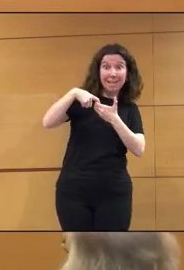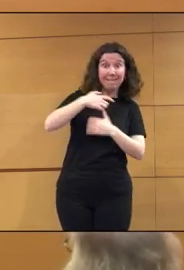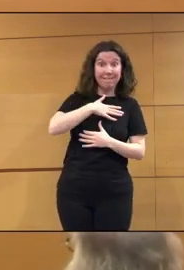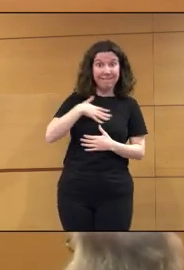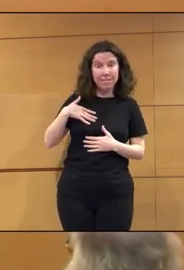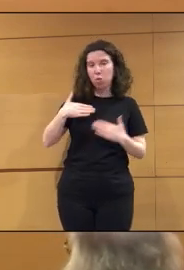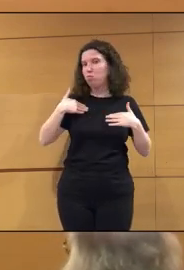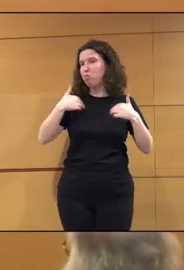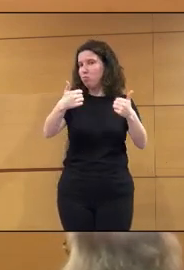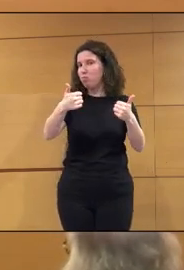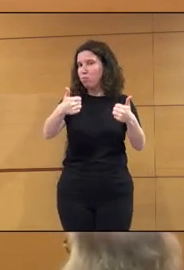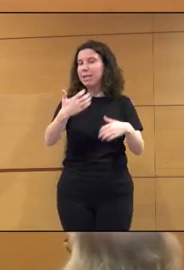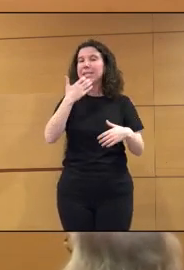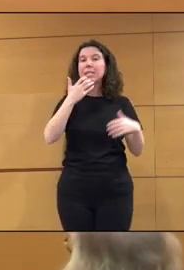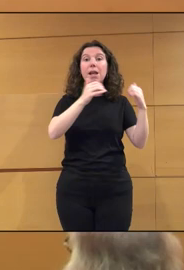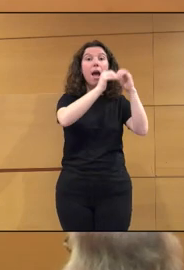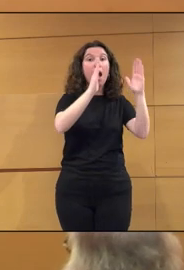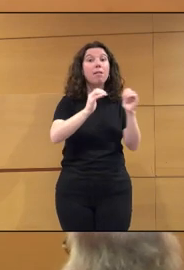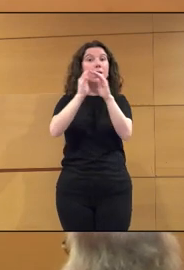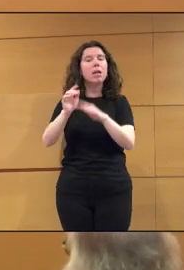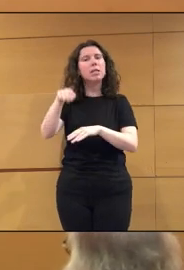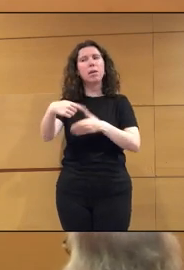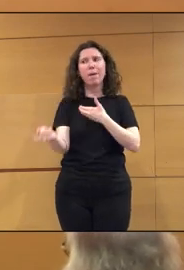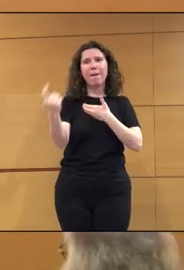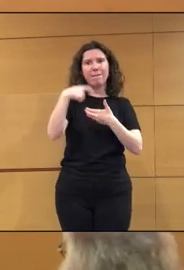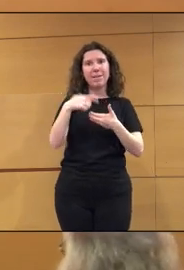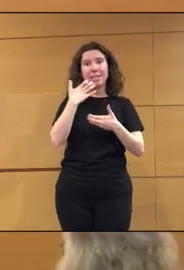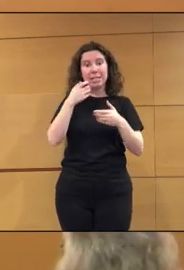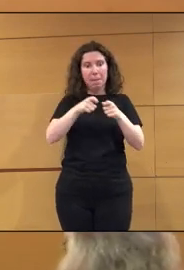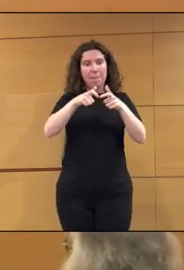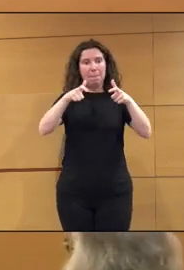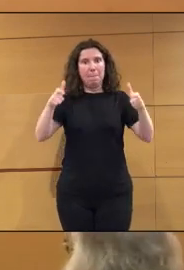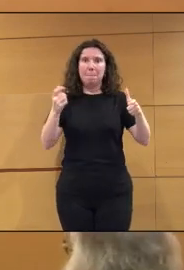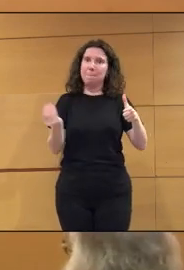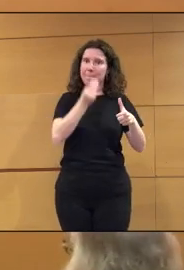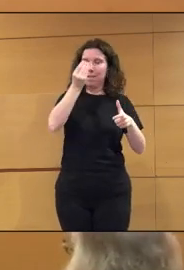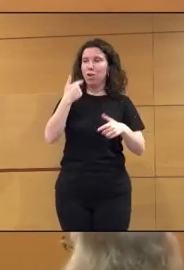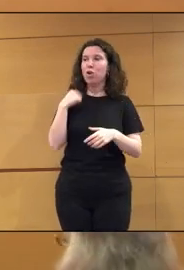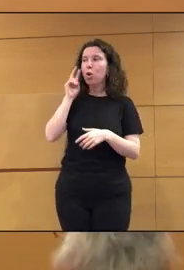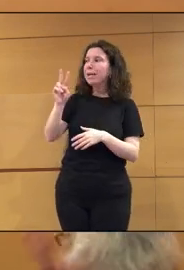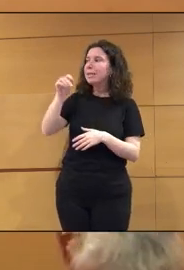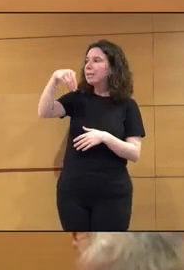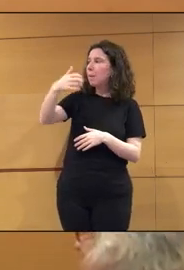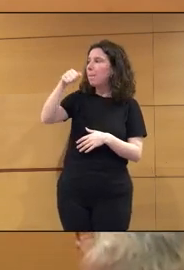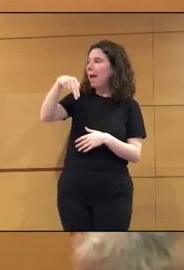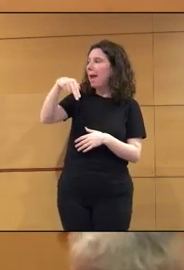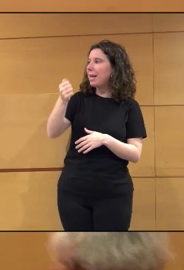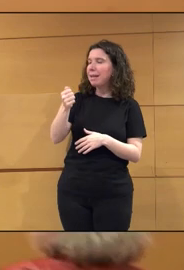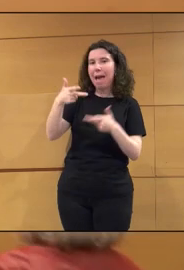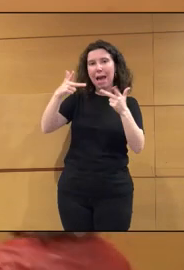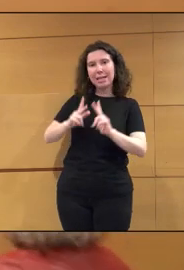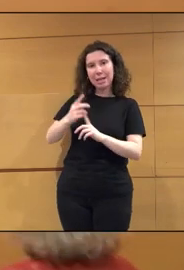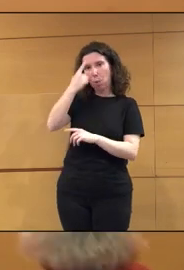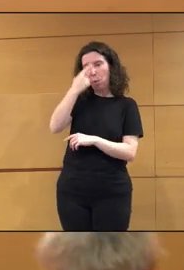hi ha entitats, les entitats també s'hi poden adherir. Com més serem, més riurem. Jo estic veient a la Marina Vallès, que està aquí asseguda, eh? I